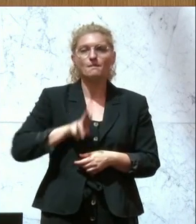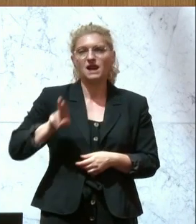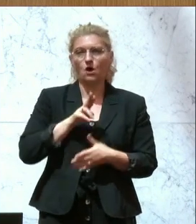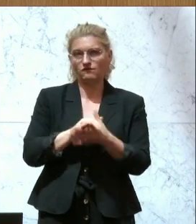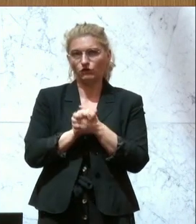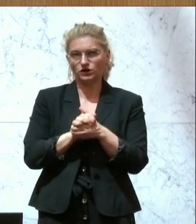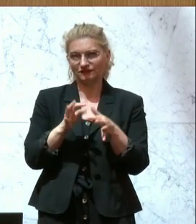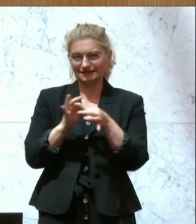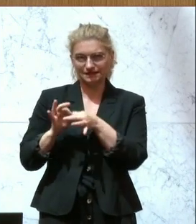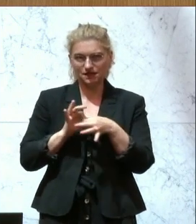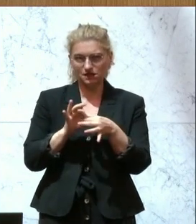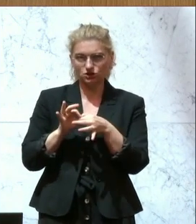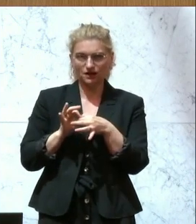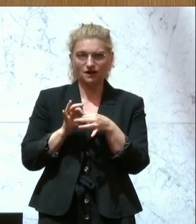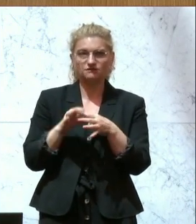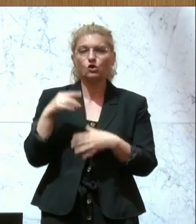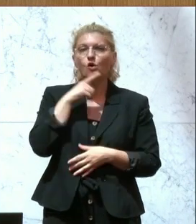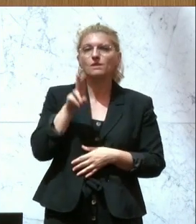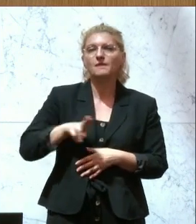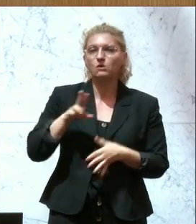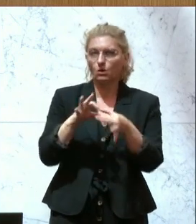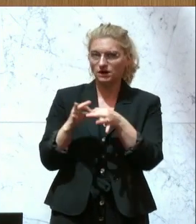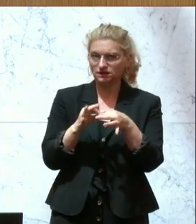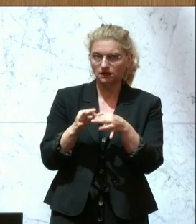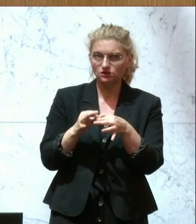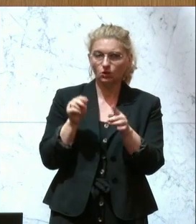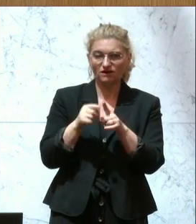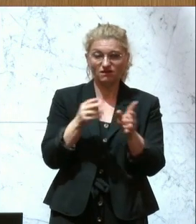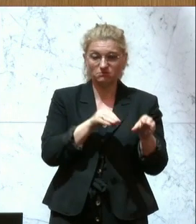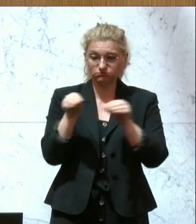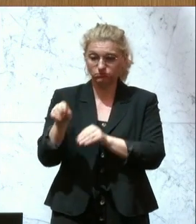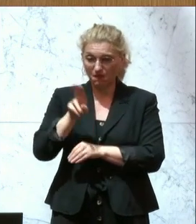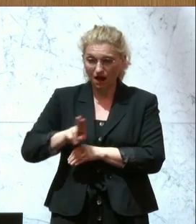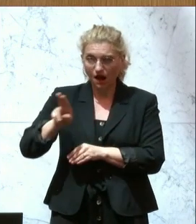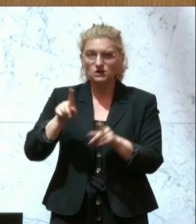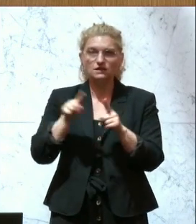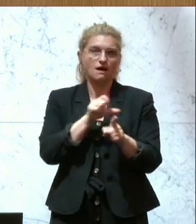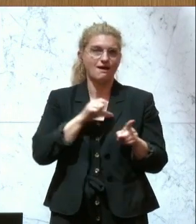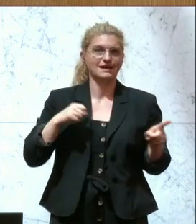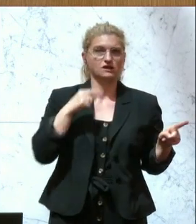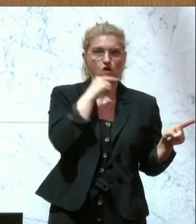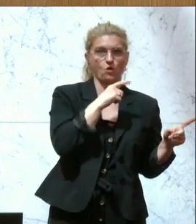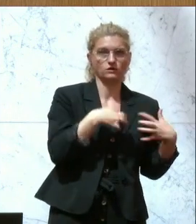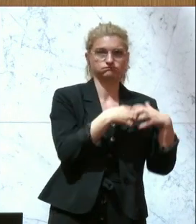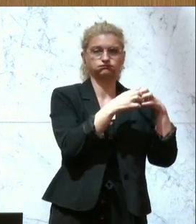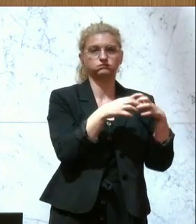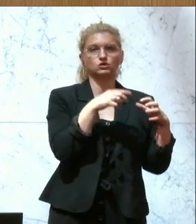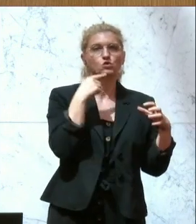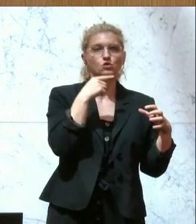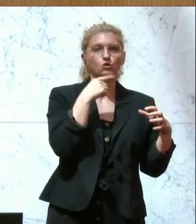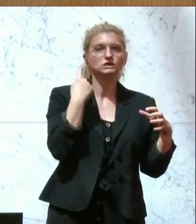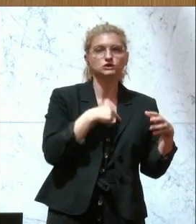Freundschaftsgesellschaft, eine rot-blaue Organisation. Als die Blauen übernommen haben, wurde eine eigene rote